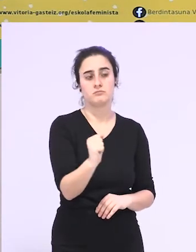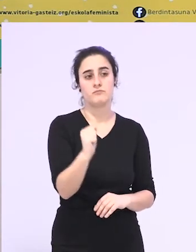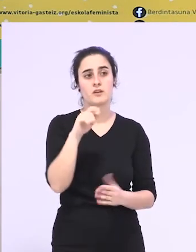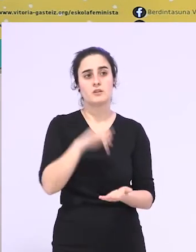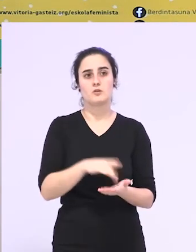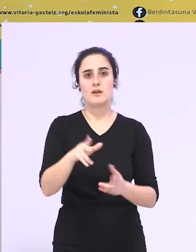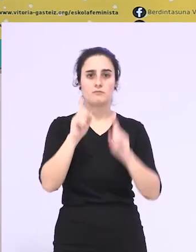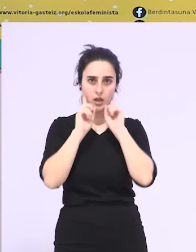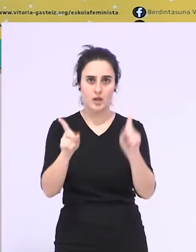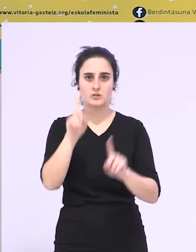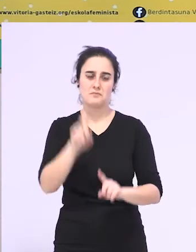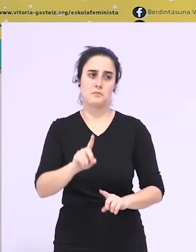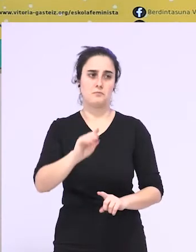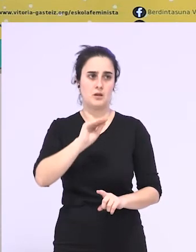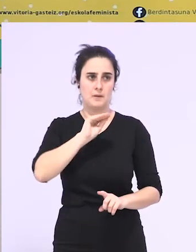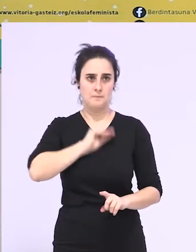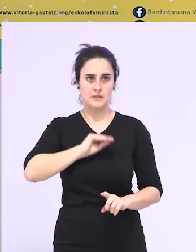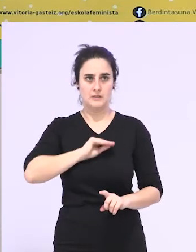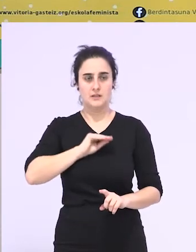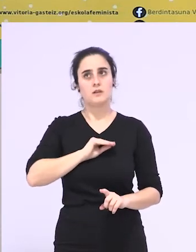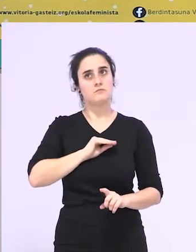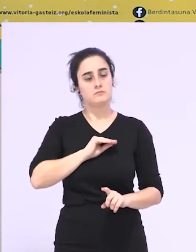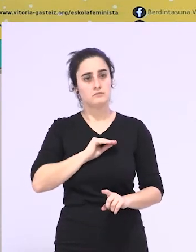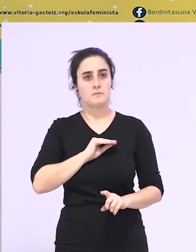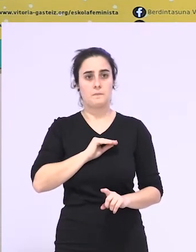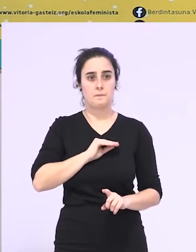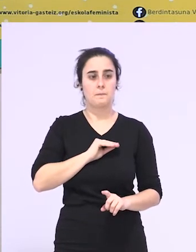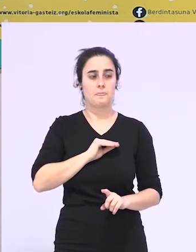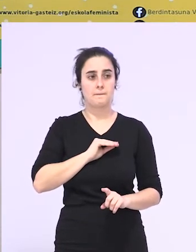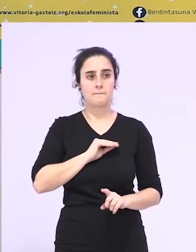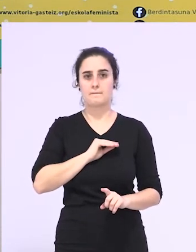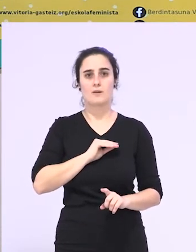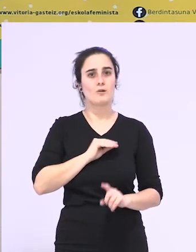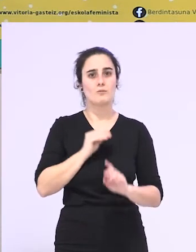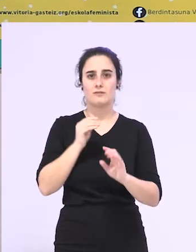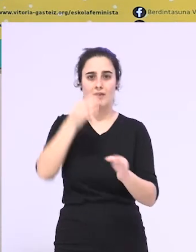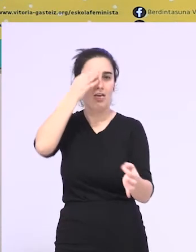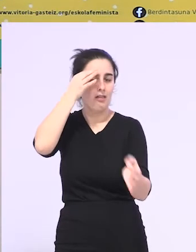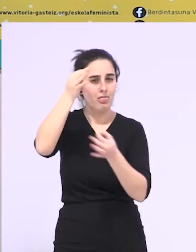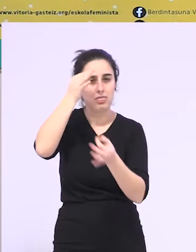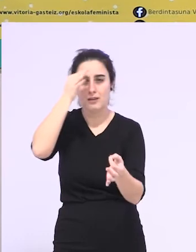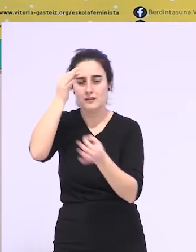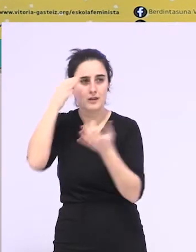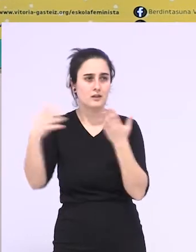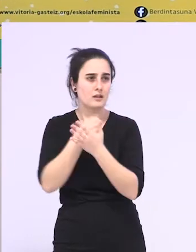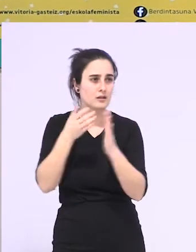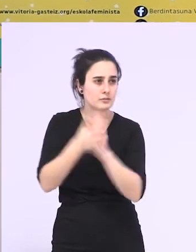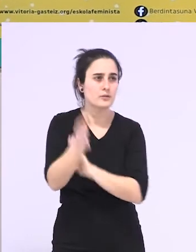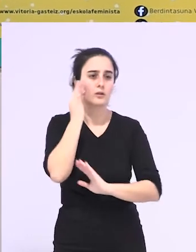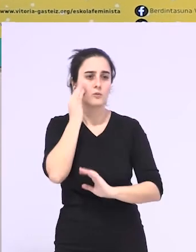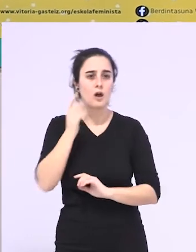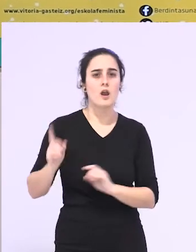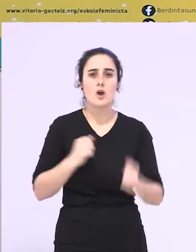kasua izan zen oso grafikoki transmititu ziguten, ez, komunikabide, korrika egitera atera zala, eta